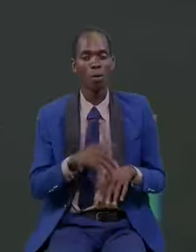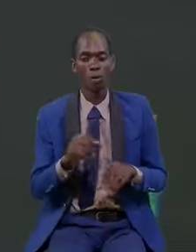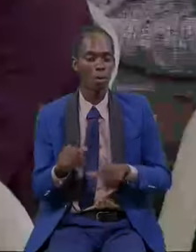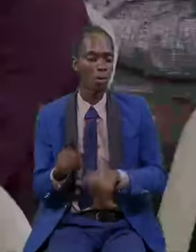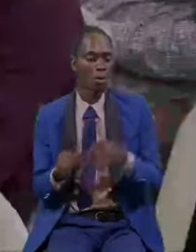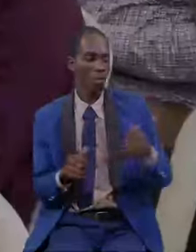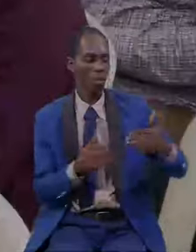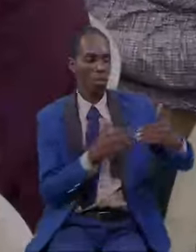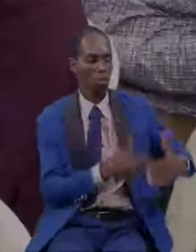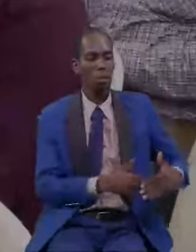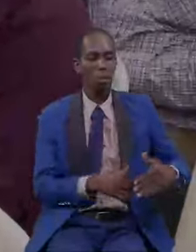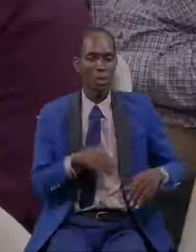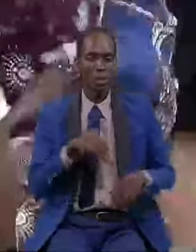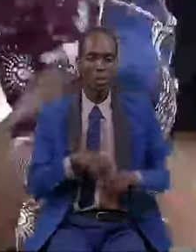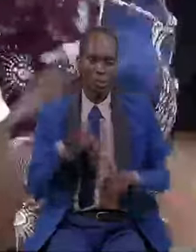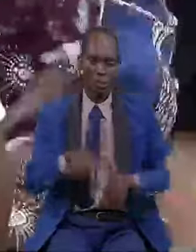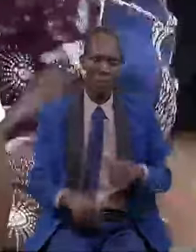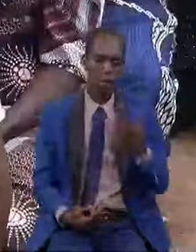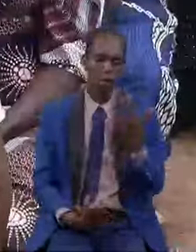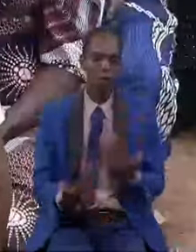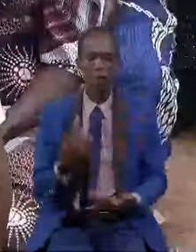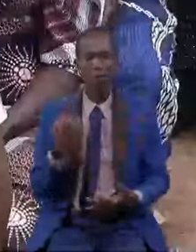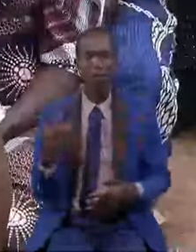dans l'état de feu pour toujours.